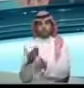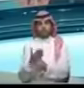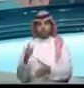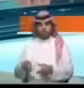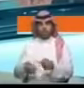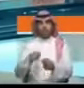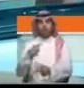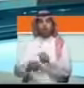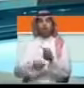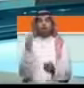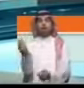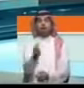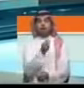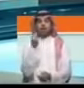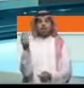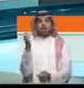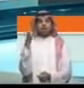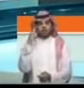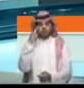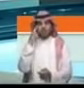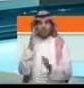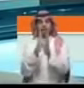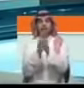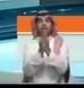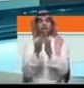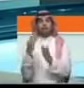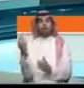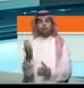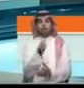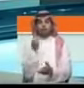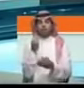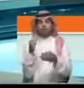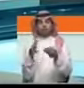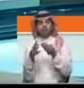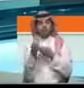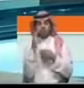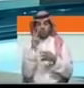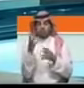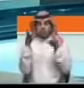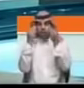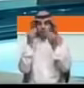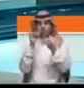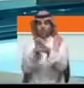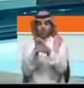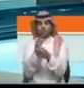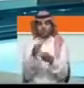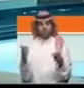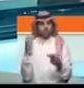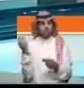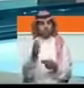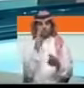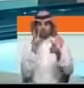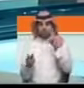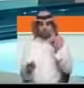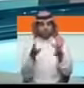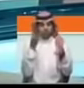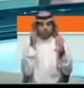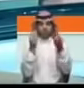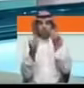يواصل معرض القصيم الثاني للكتاب تقديم جملة من المحاضرات والأنشطة الثقافية للزوار في شتى العلوم